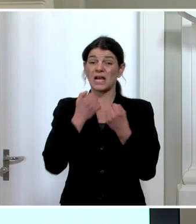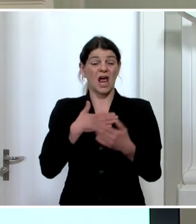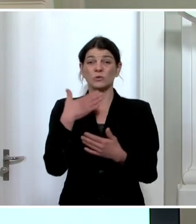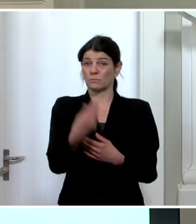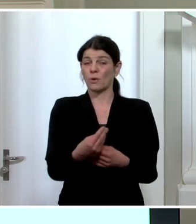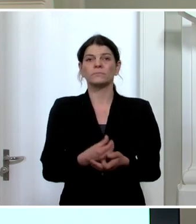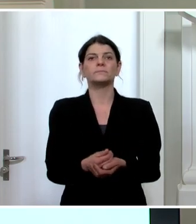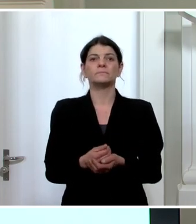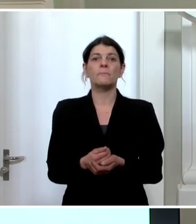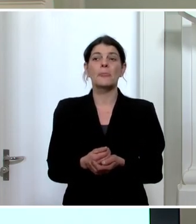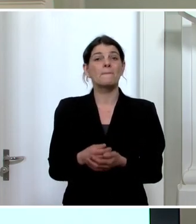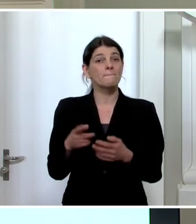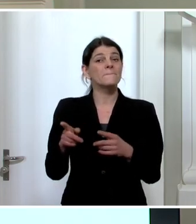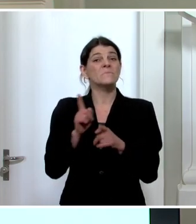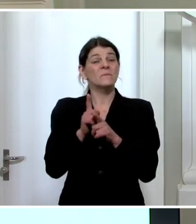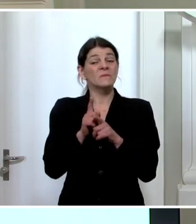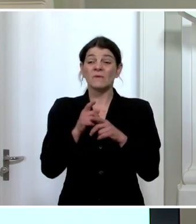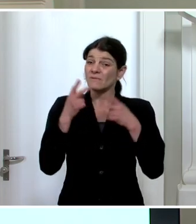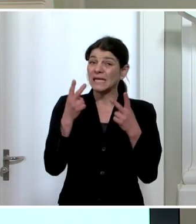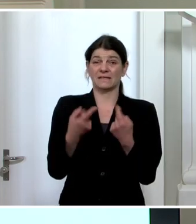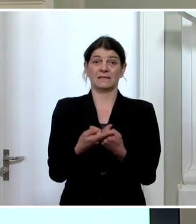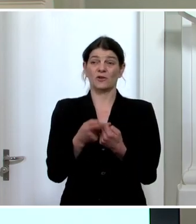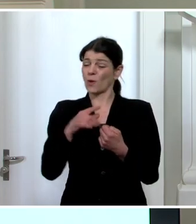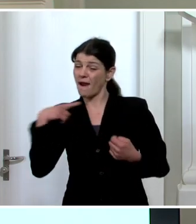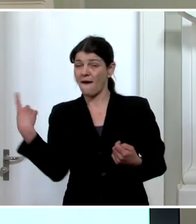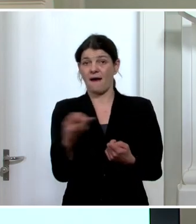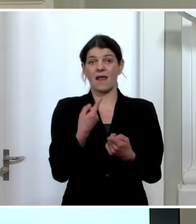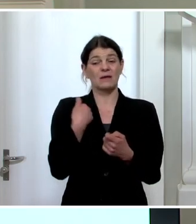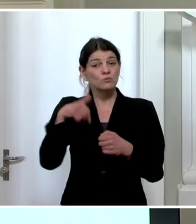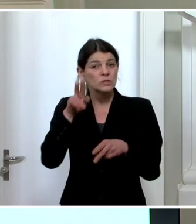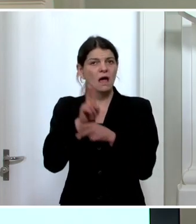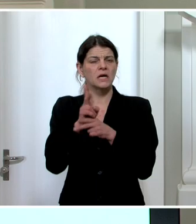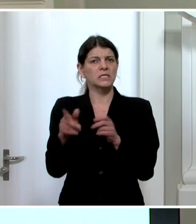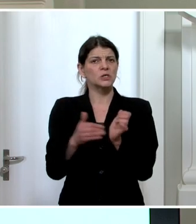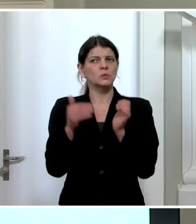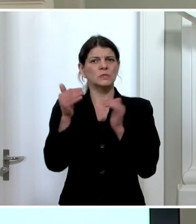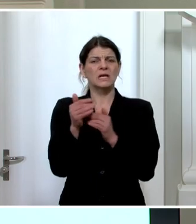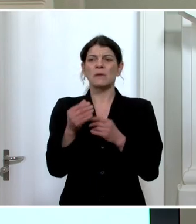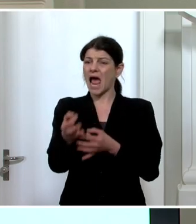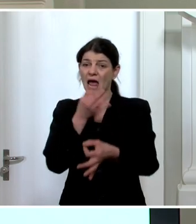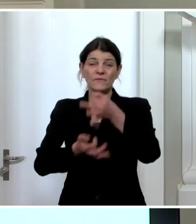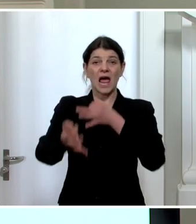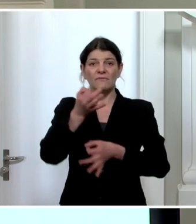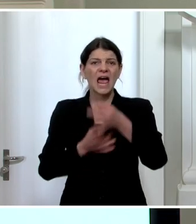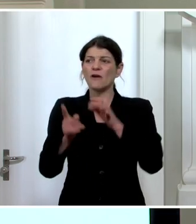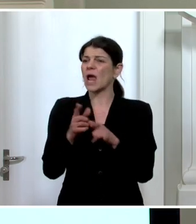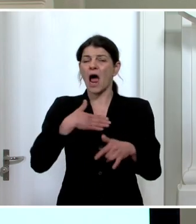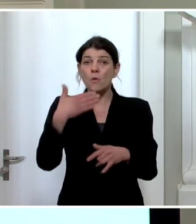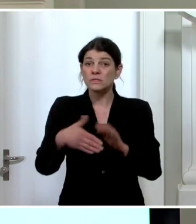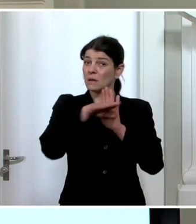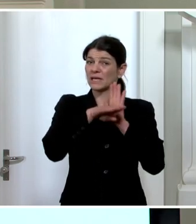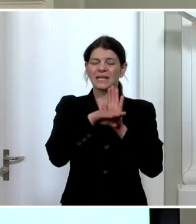im übergeordneten Gesamtinteresse darauf zu achten, das System mit Anfragen zu